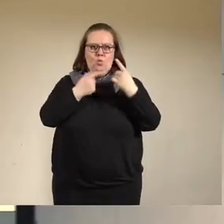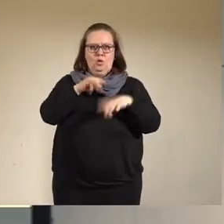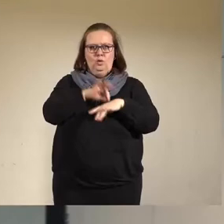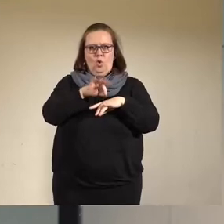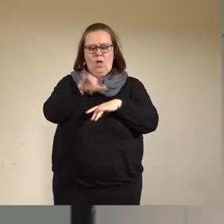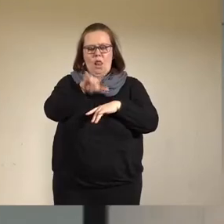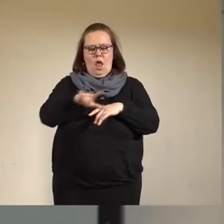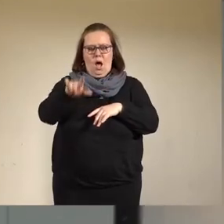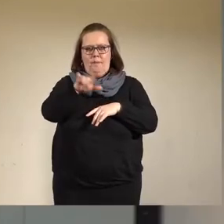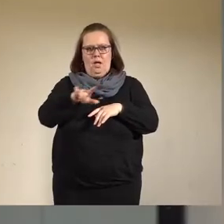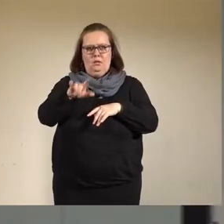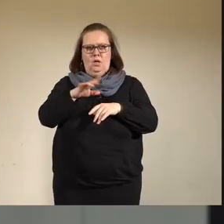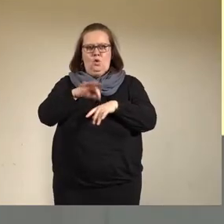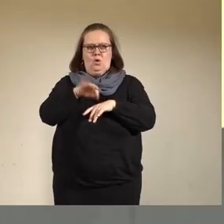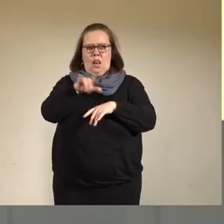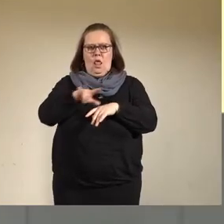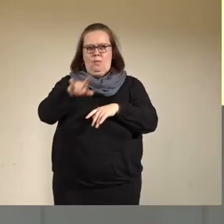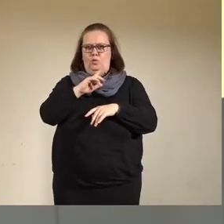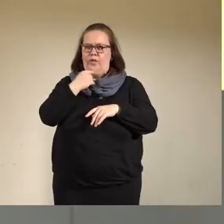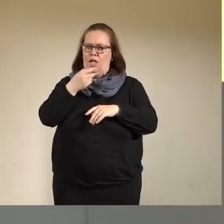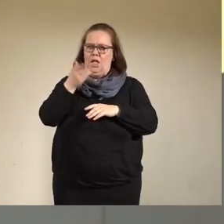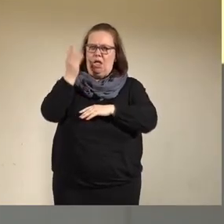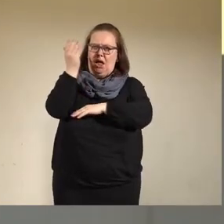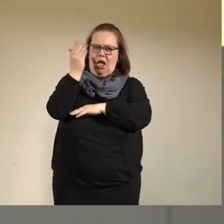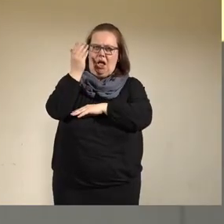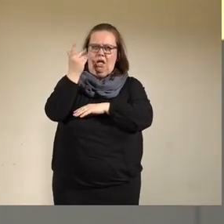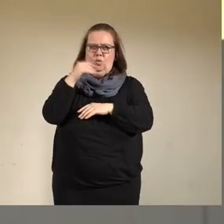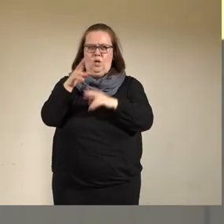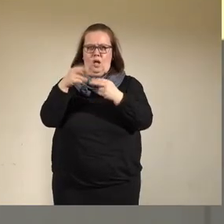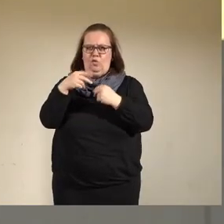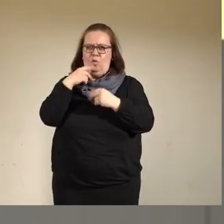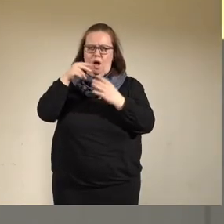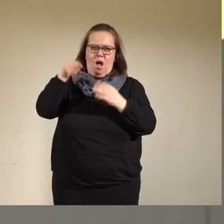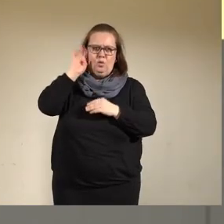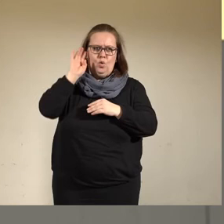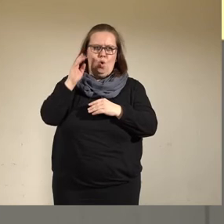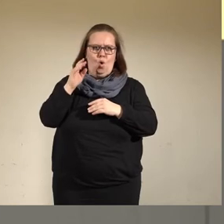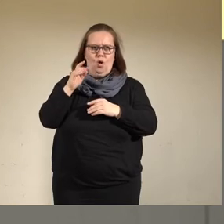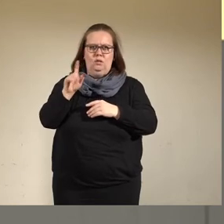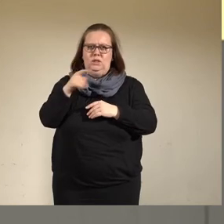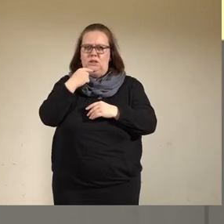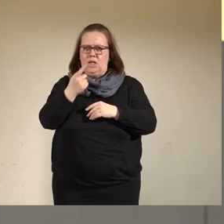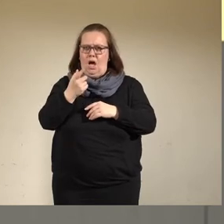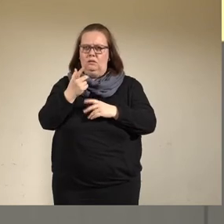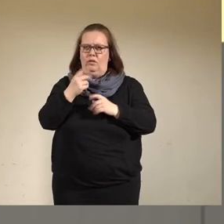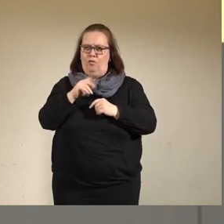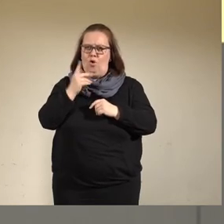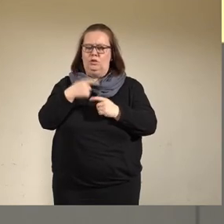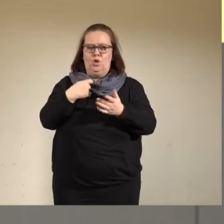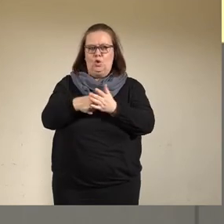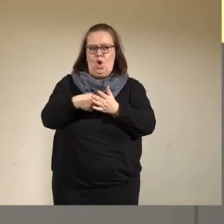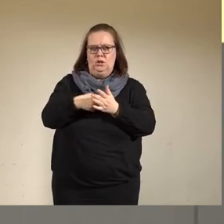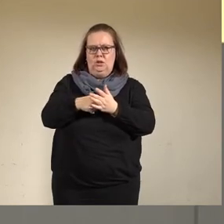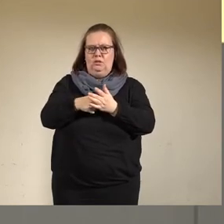Dr. Lames. Herr Dr. Lahme, ich habe mir Ihre Rede oder Ihre Antwort nochmal angehört. Sie sprechen natürlich von den Kosten,